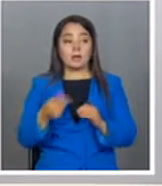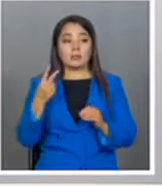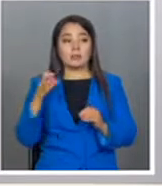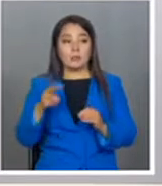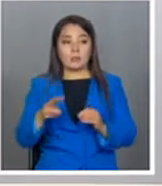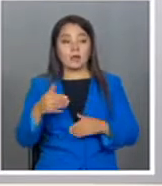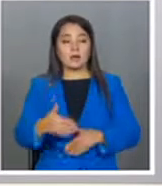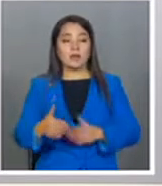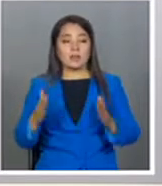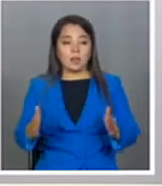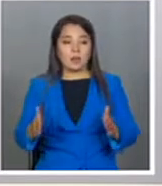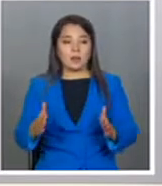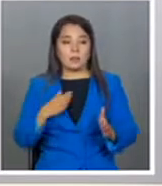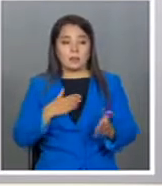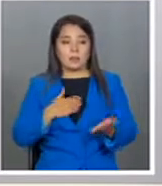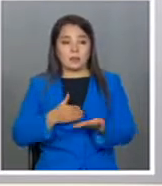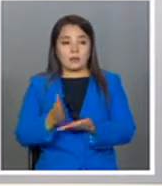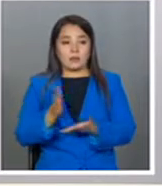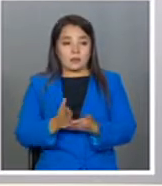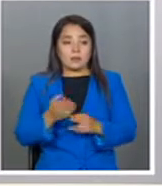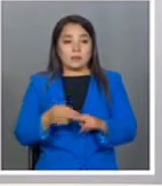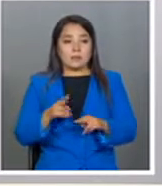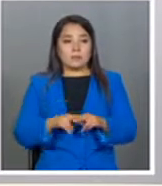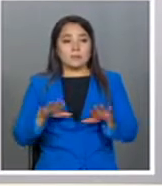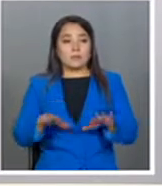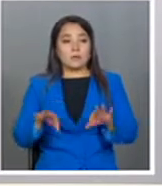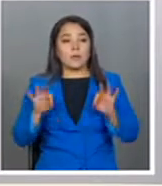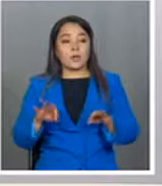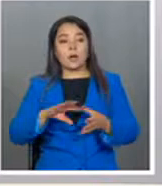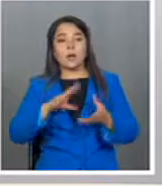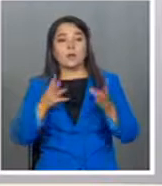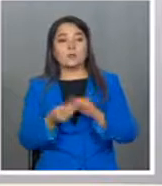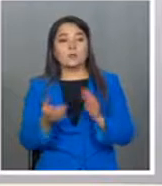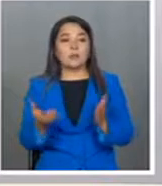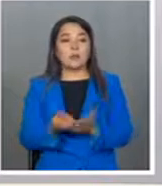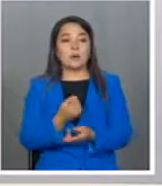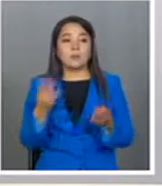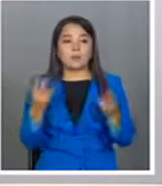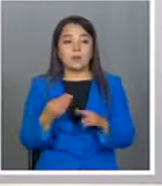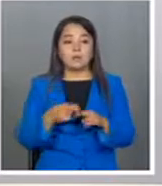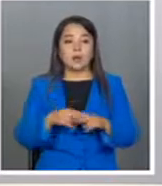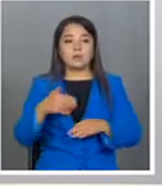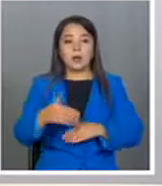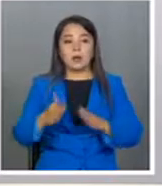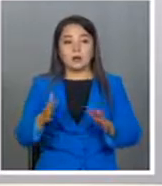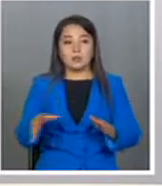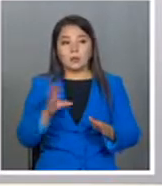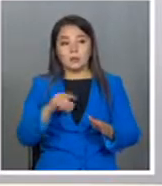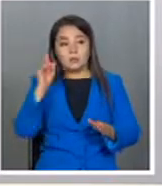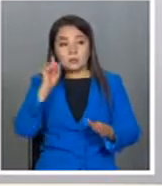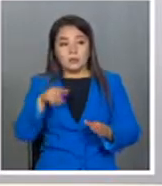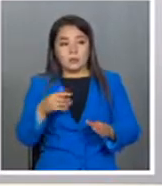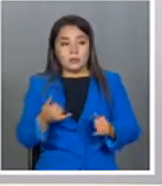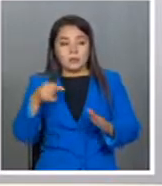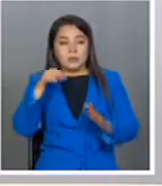квадрат қиып алды. Дөңгелектің боялған бөлігінің ауданын табыңыз. Суретте байқап тұрғандарыңыздай, дөңгелектің